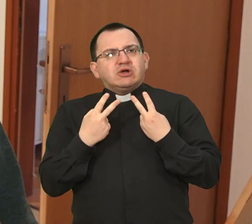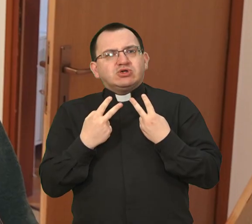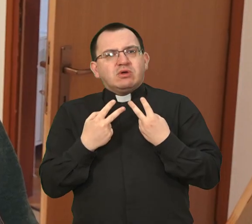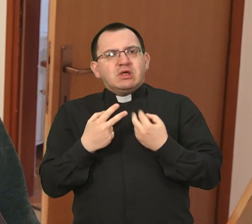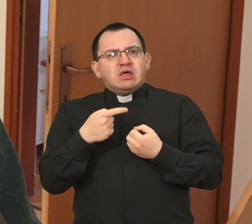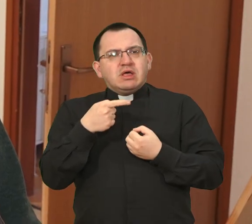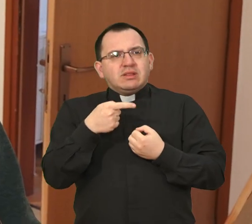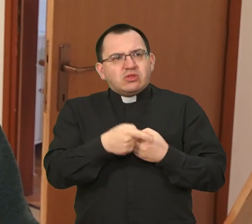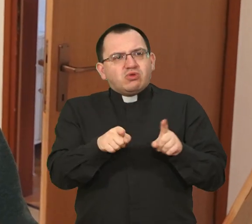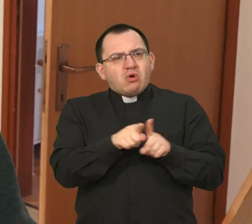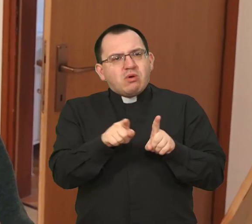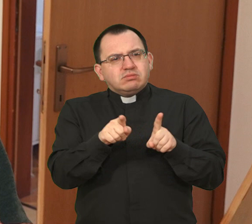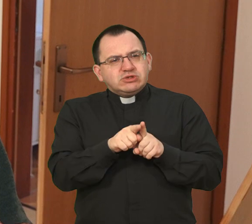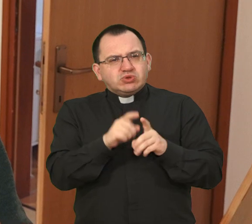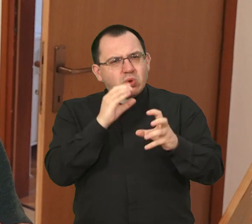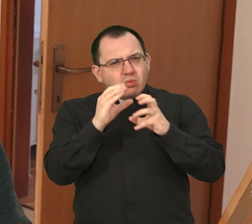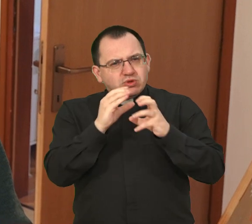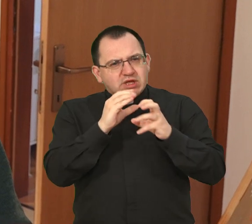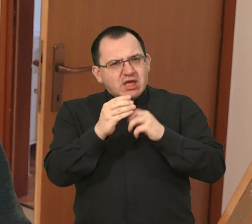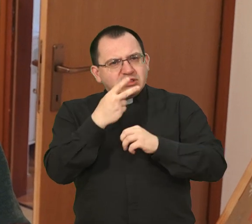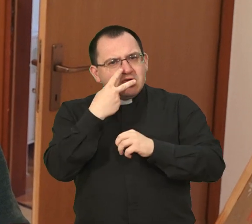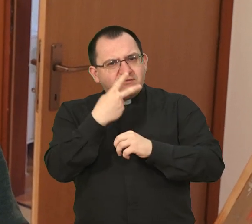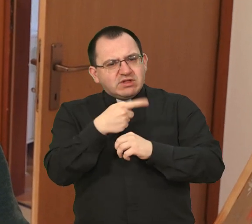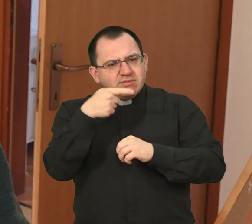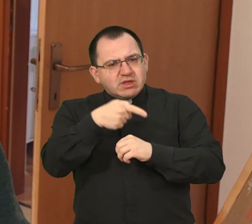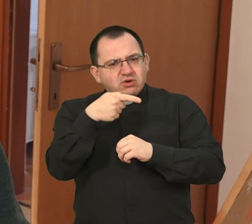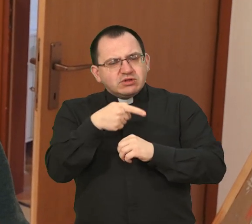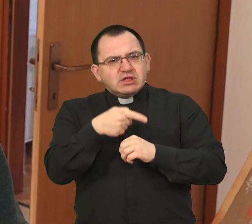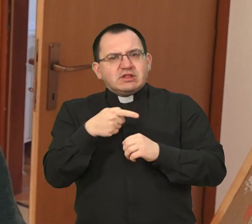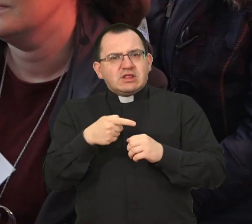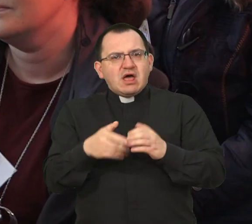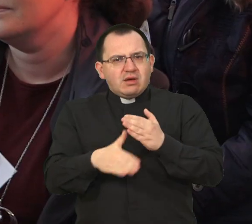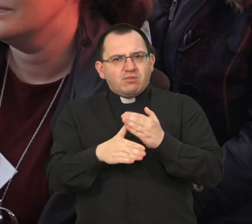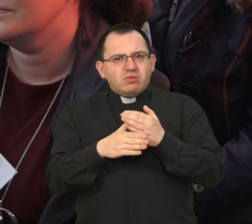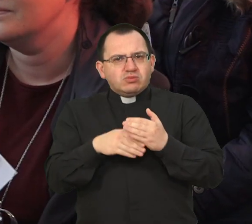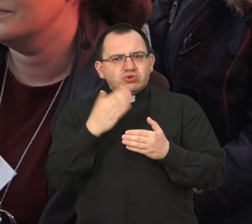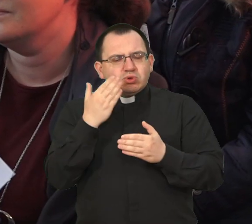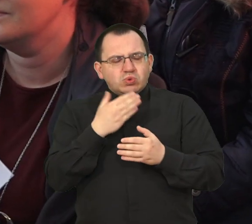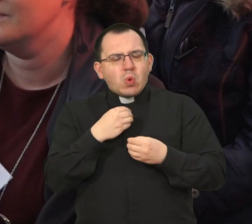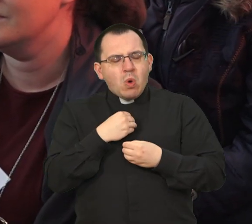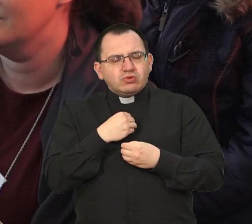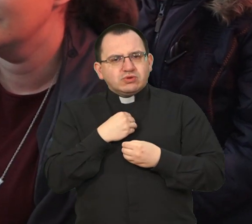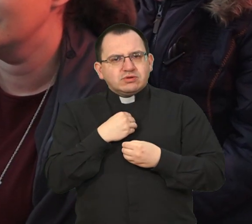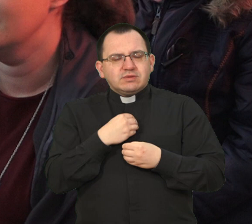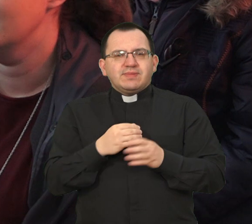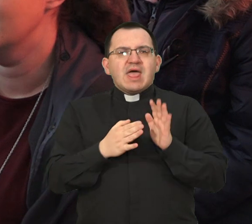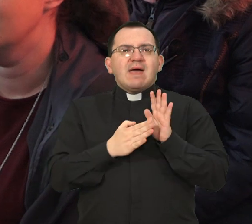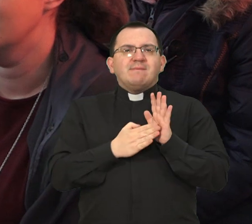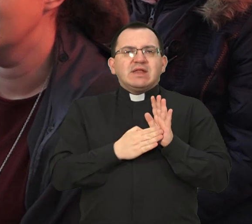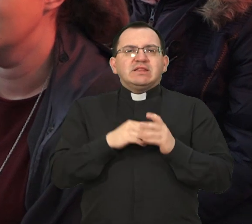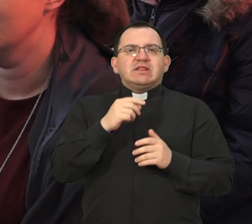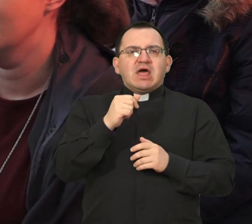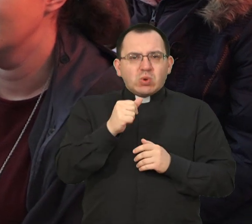da sagledam tu komunikaciju i kroz duhovnost. Martina Rukavina, također članica